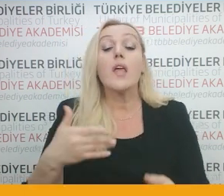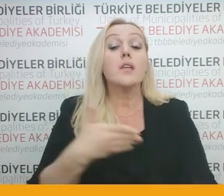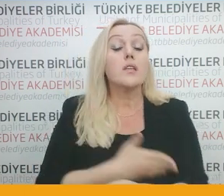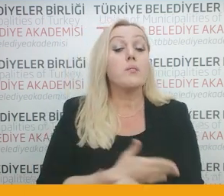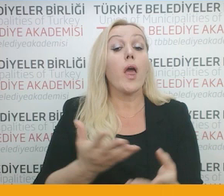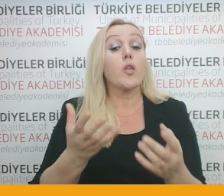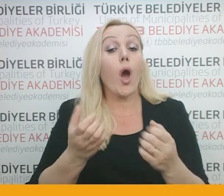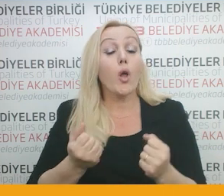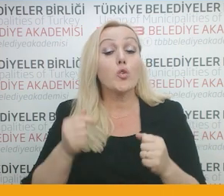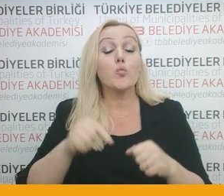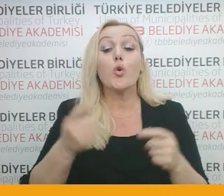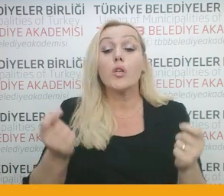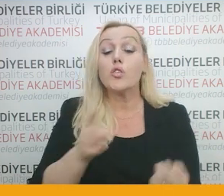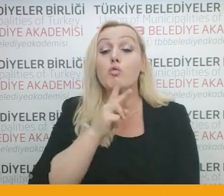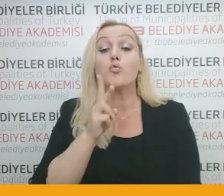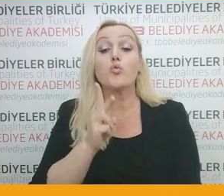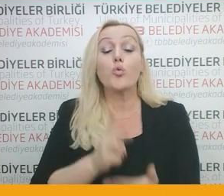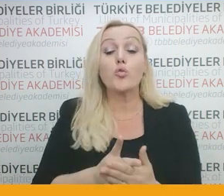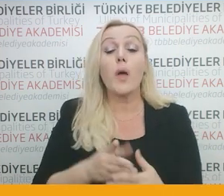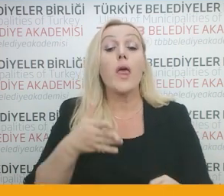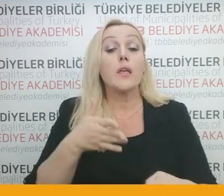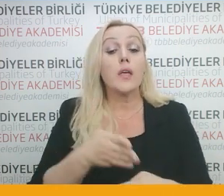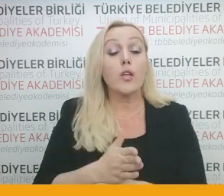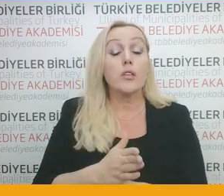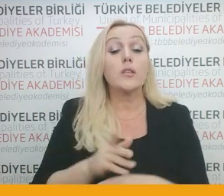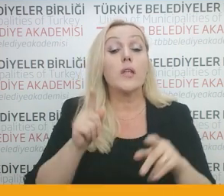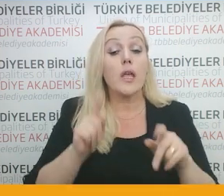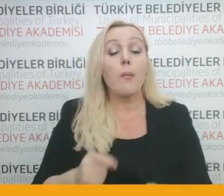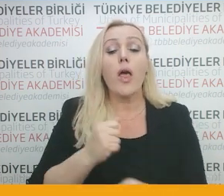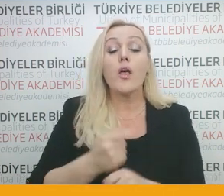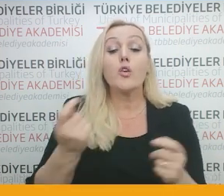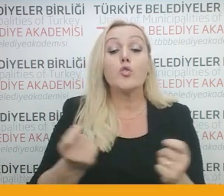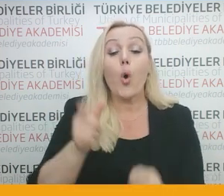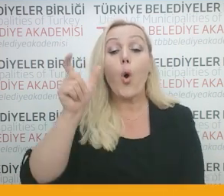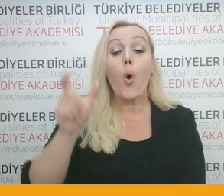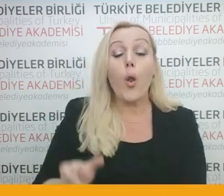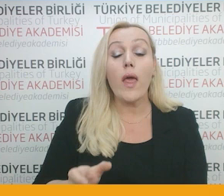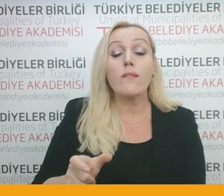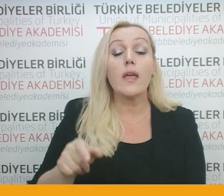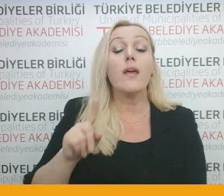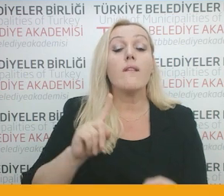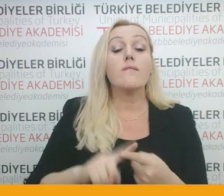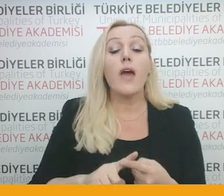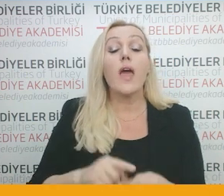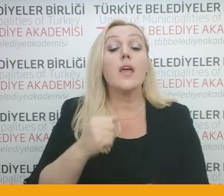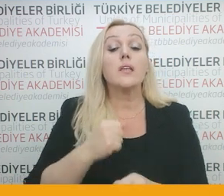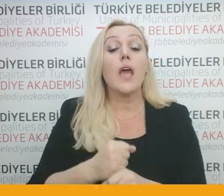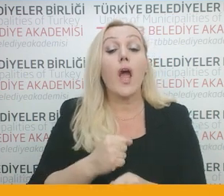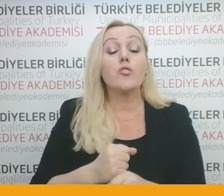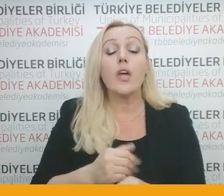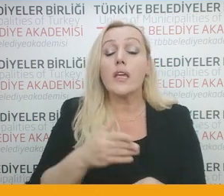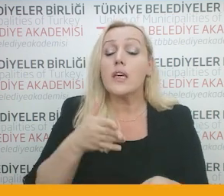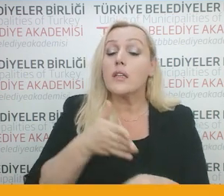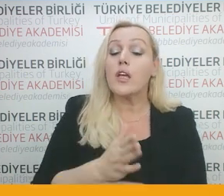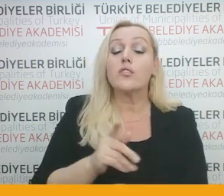işin sonuçlanmasını gerçekleştirme görevlisiyle ödeme emrindeki gerçekleştirme